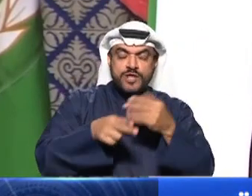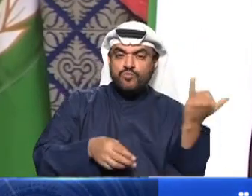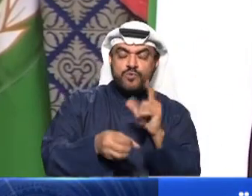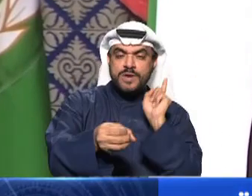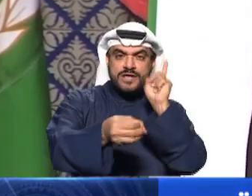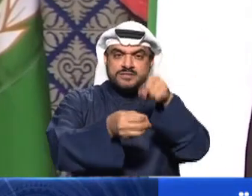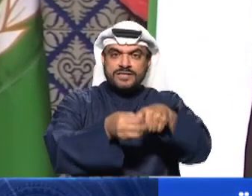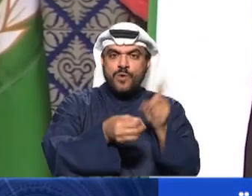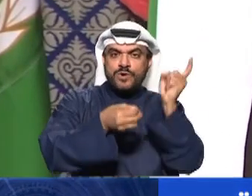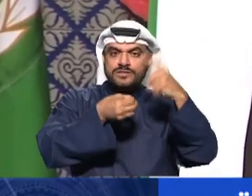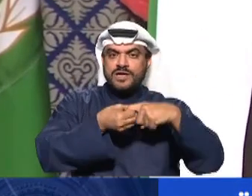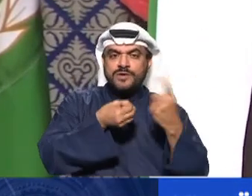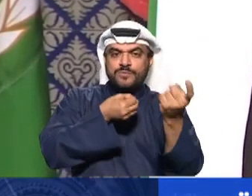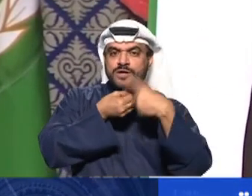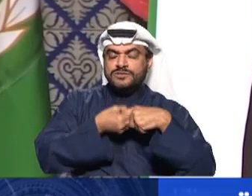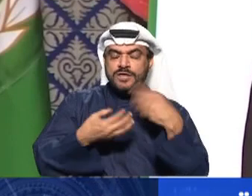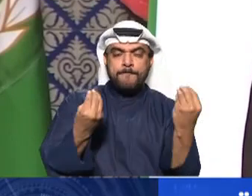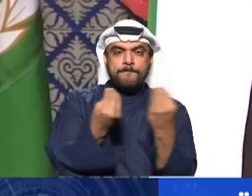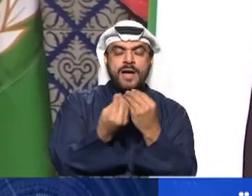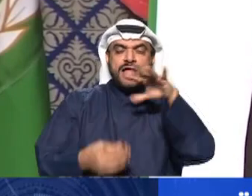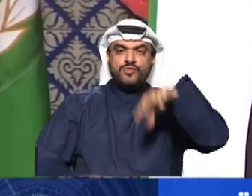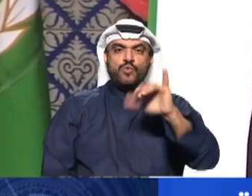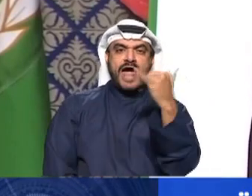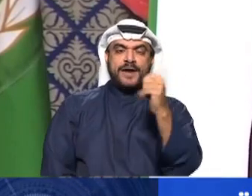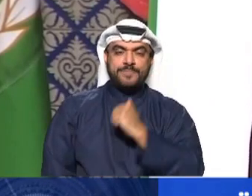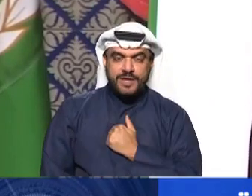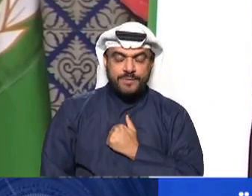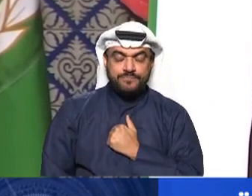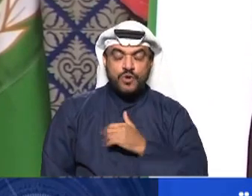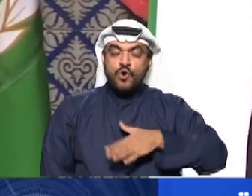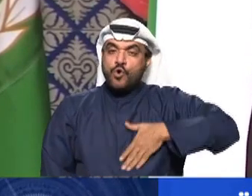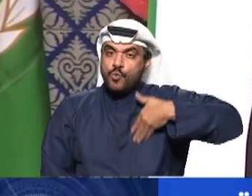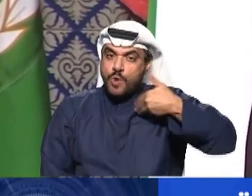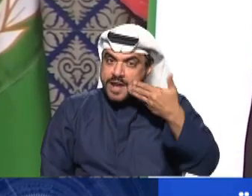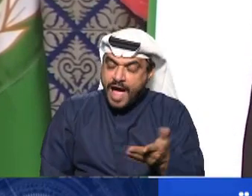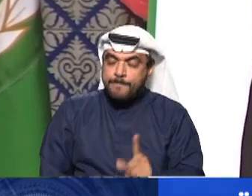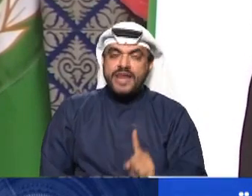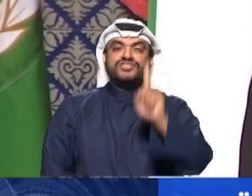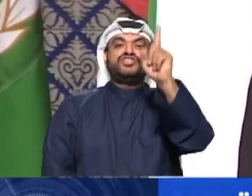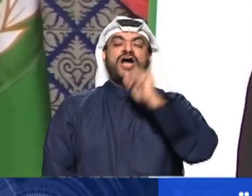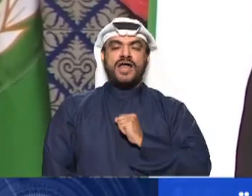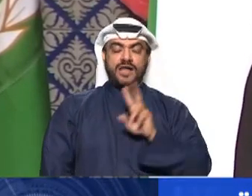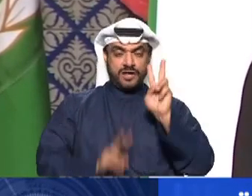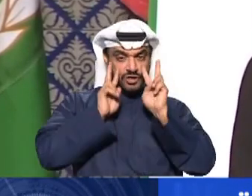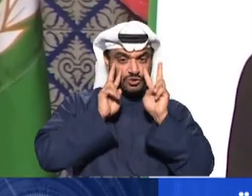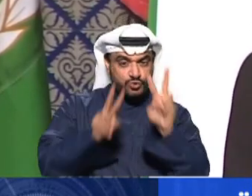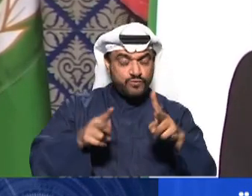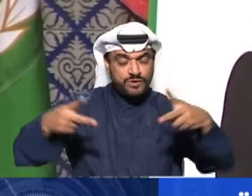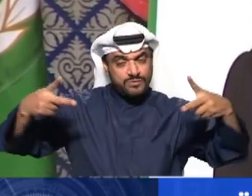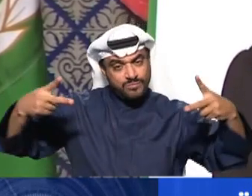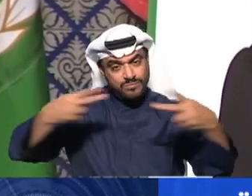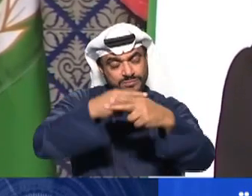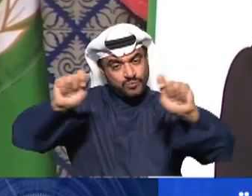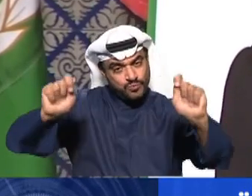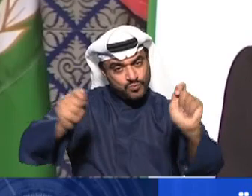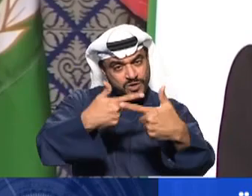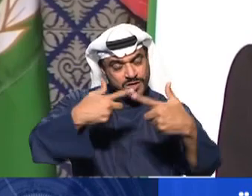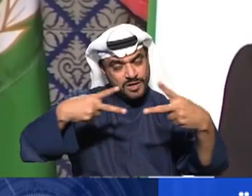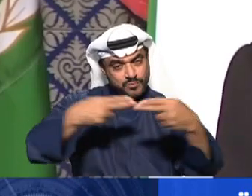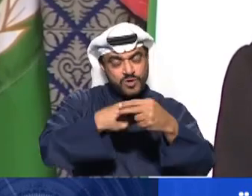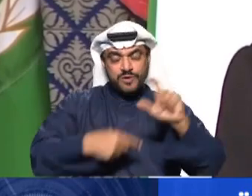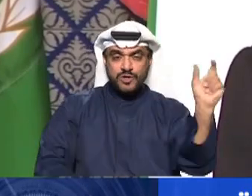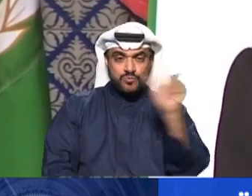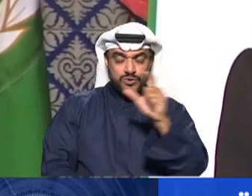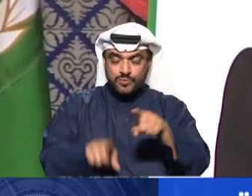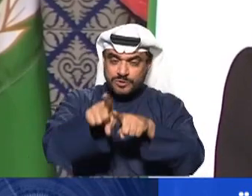المشترك، ونأمل أن نشهد استقرار في الأوضاع وعلى الأقل حقن لدماء المسلمين